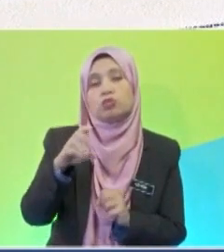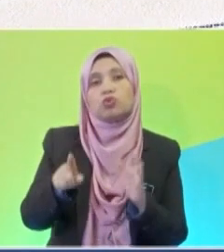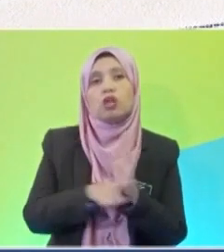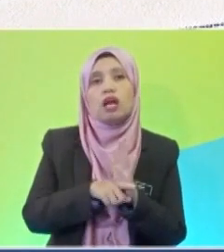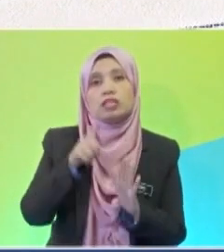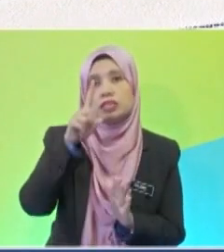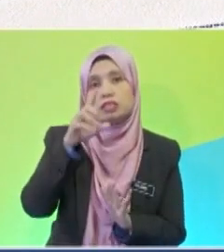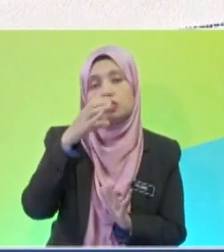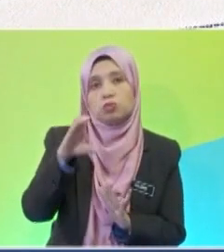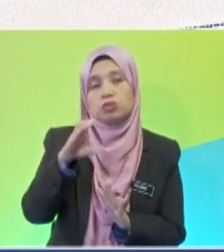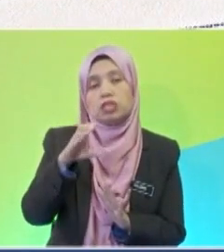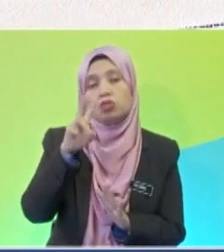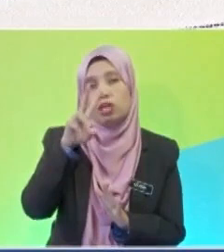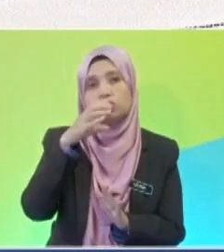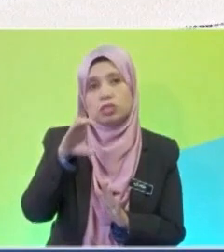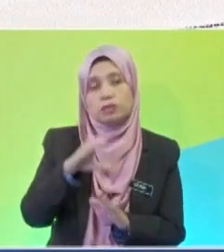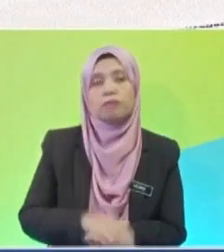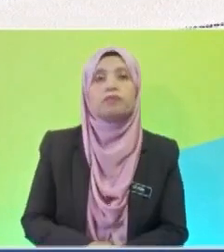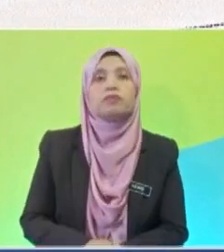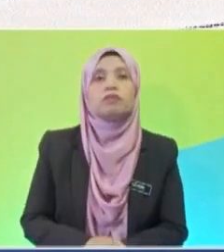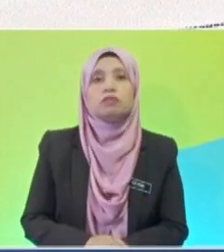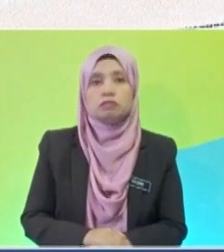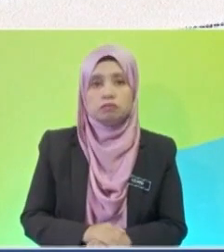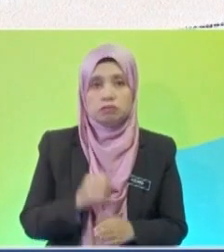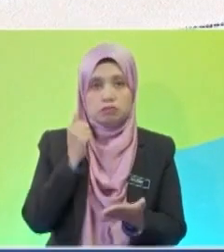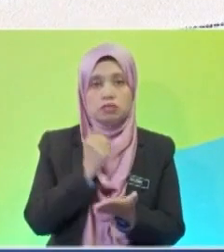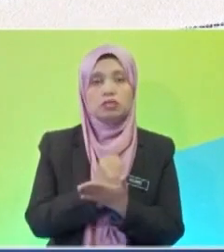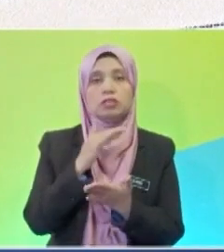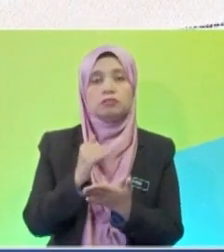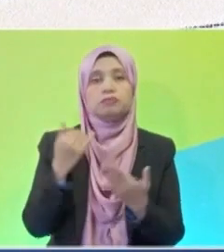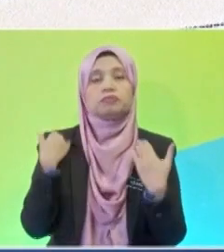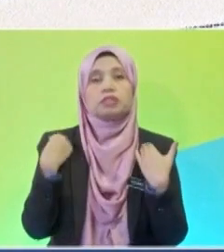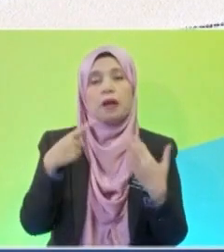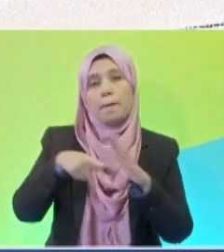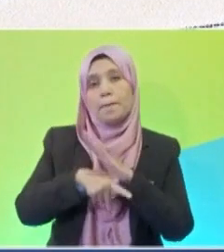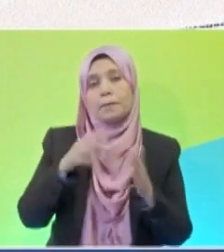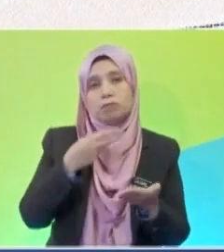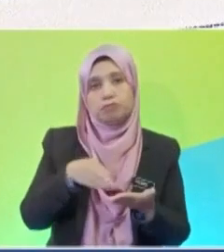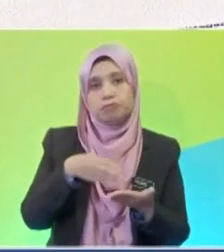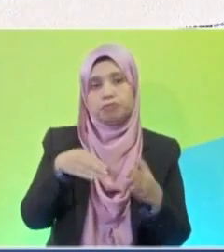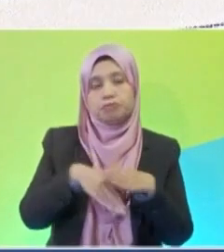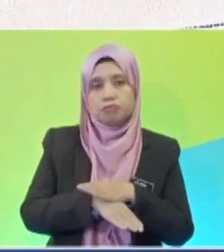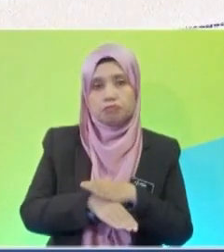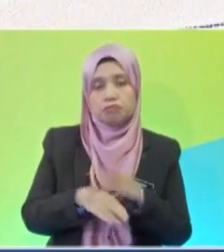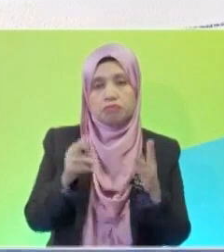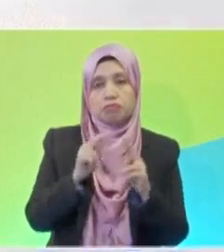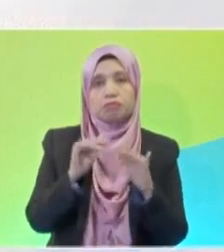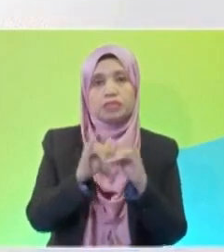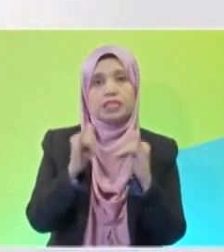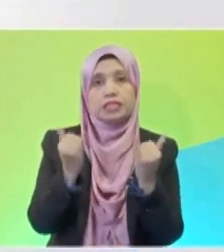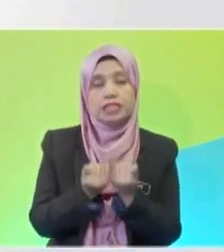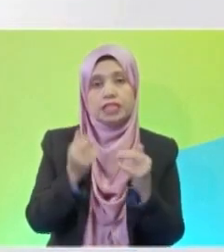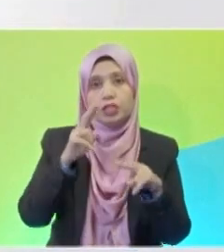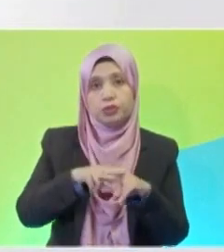adalah perbelanjaan hasil yang kita kena itiraf. RM100 adalah insurans prabayar. Kita kena letak dalam penyata kedudukan keuangan.